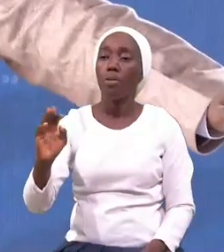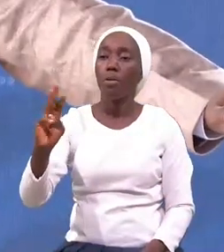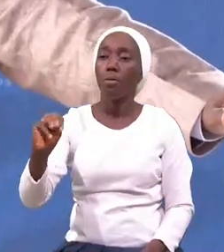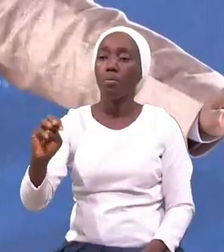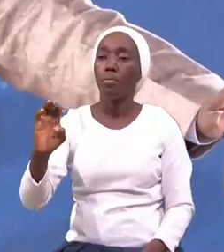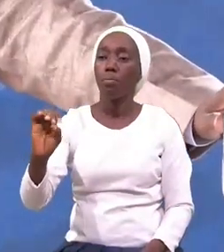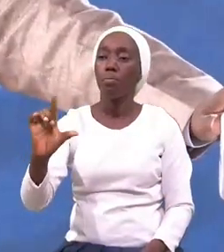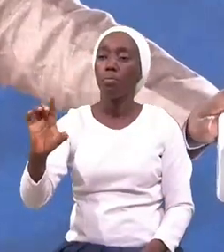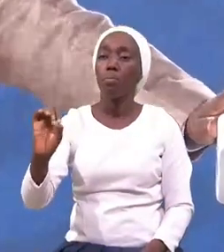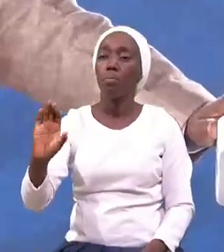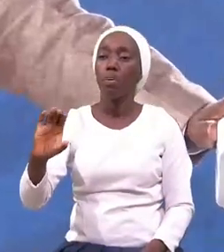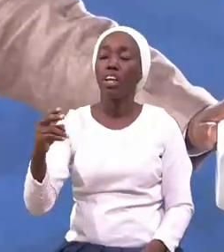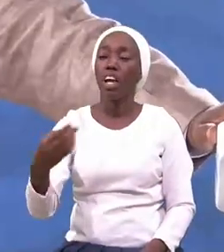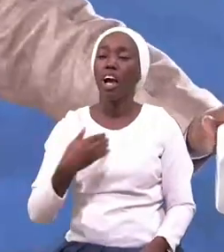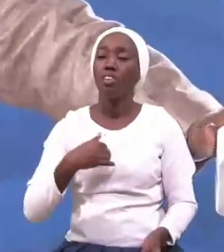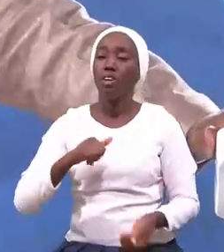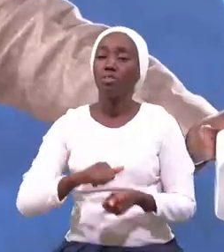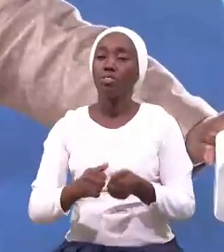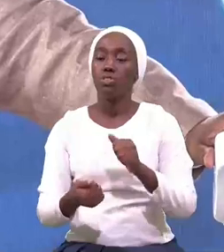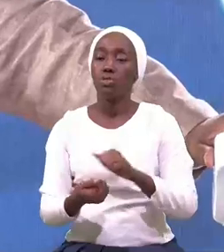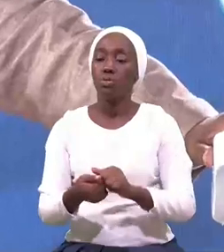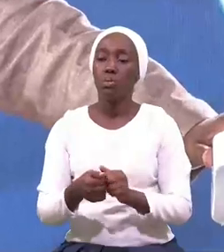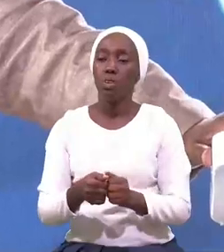Abimélec avait un problème, un défi.